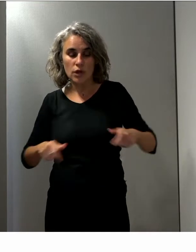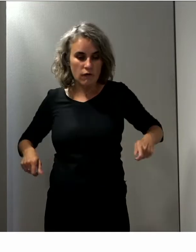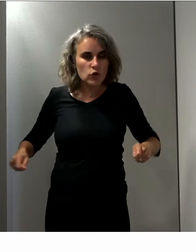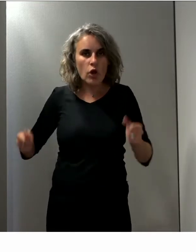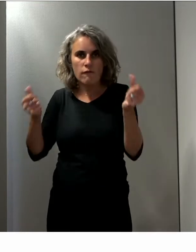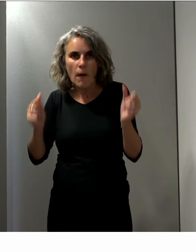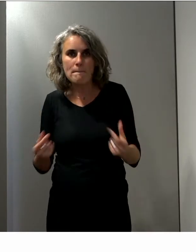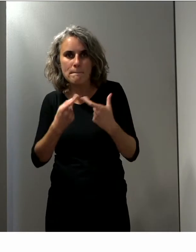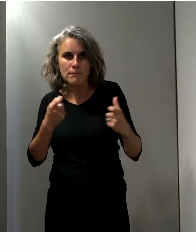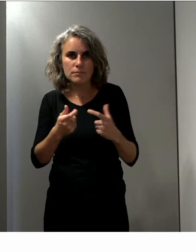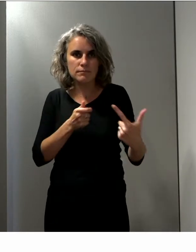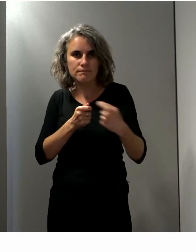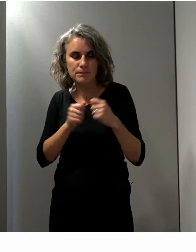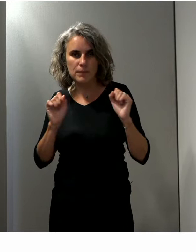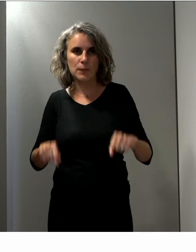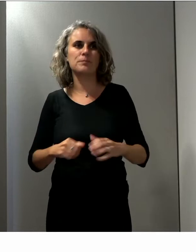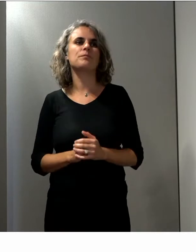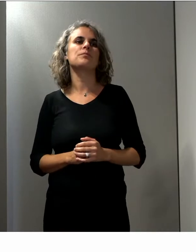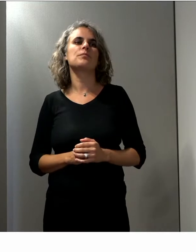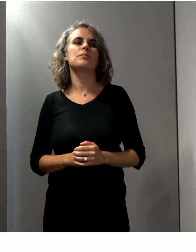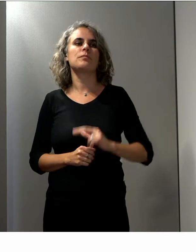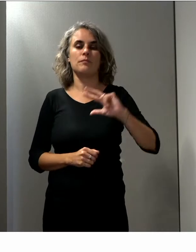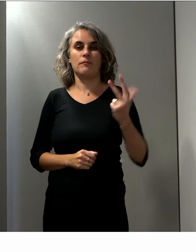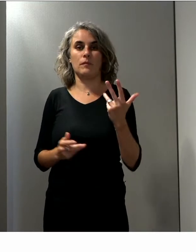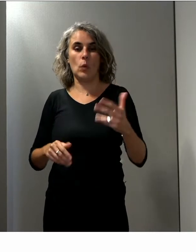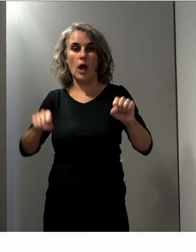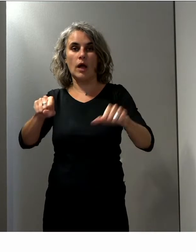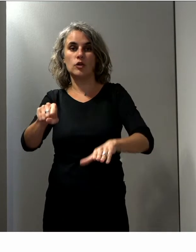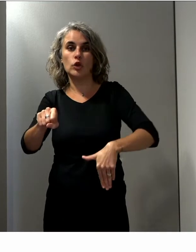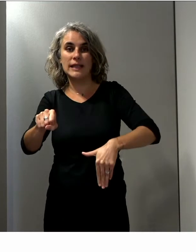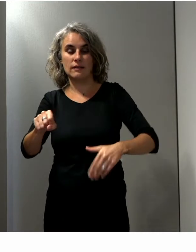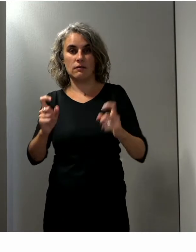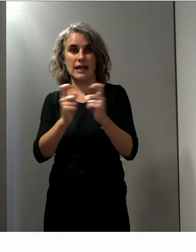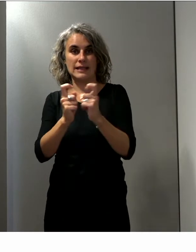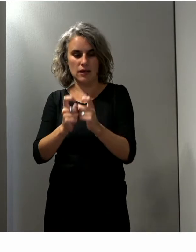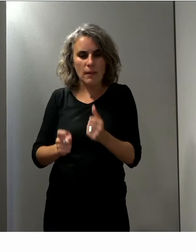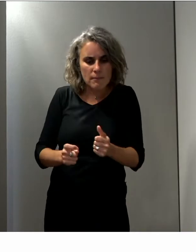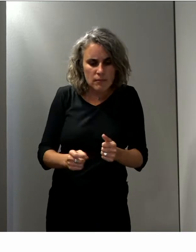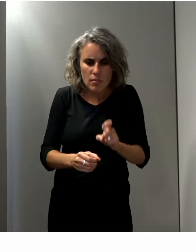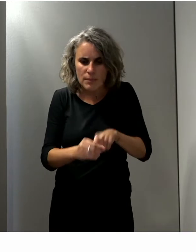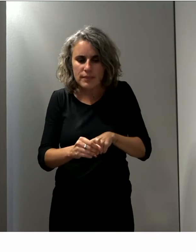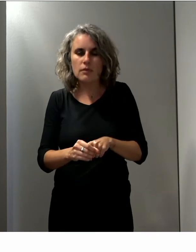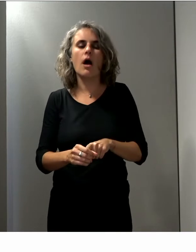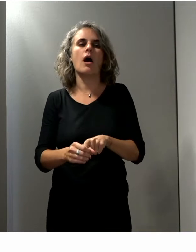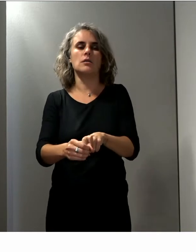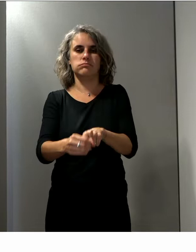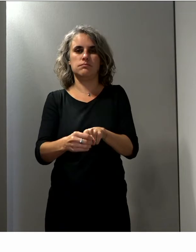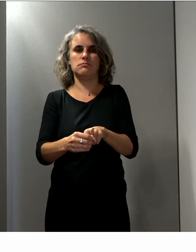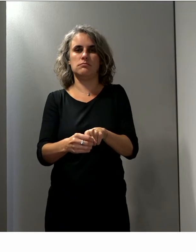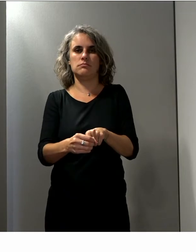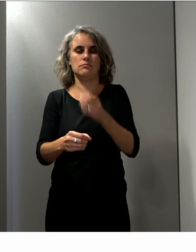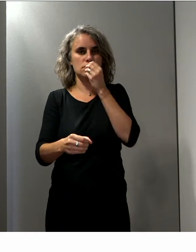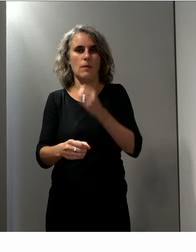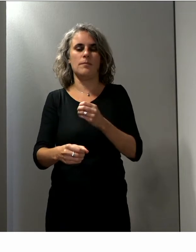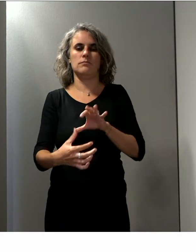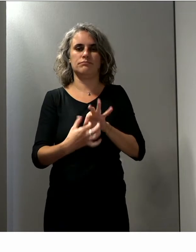roulant. Et vous avez une dernière partie qui est la fixation qui se trouve sur la trottinette électrique, qui permet de stabiliser la trottinette et de faire le lien